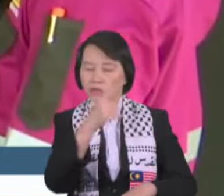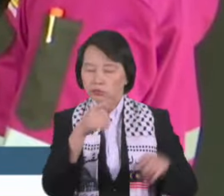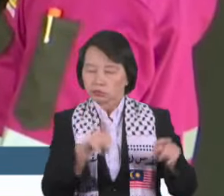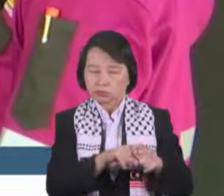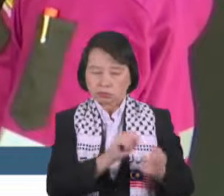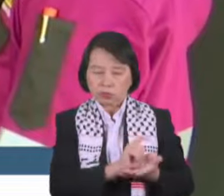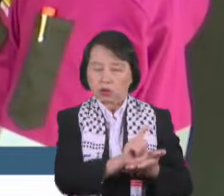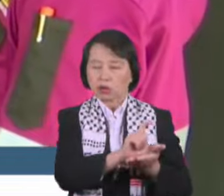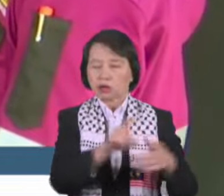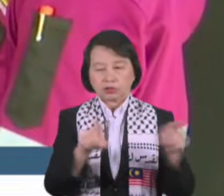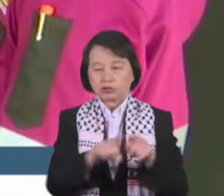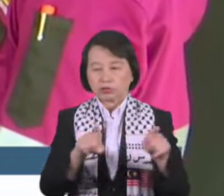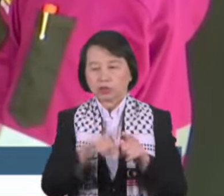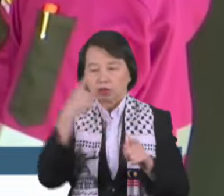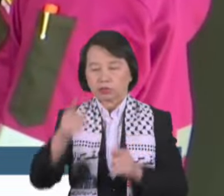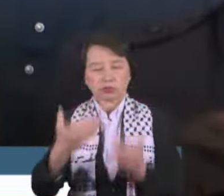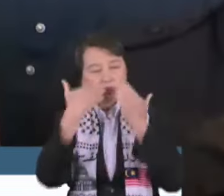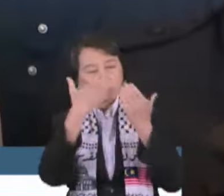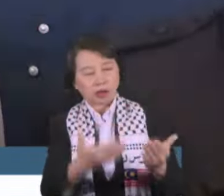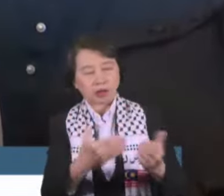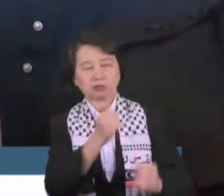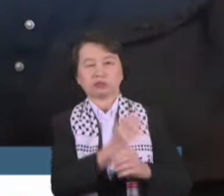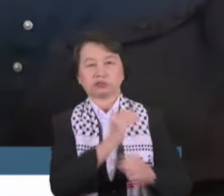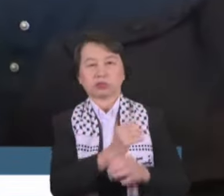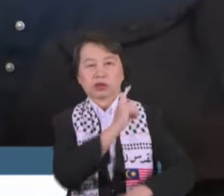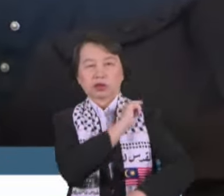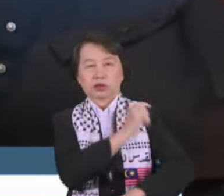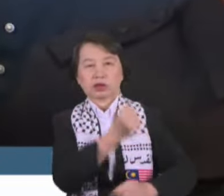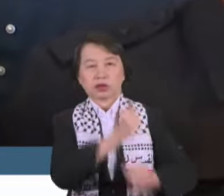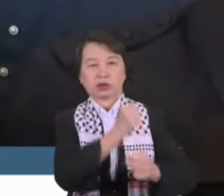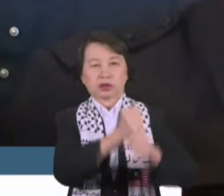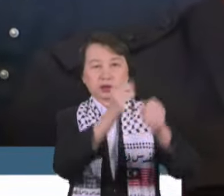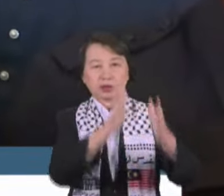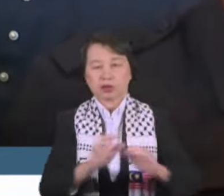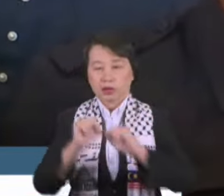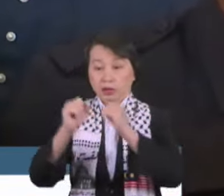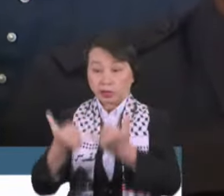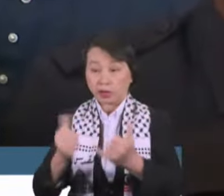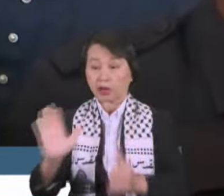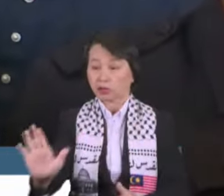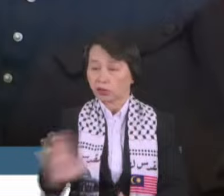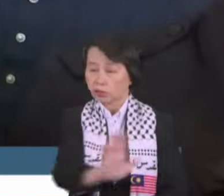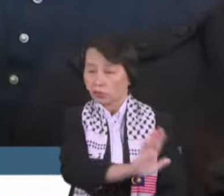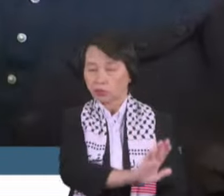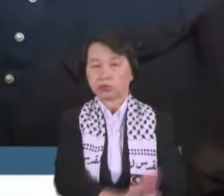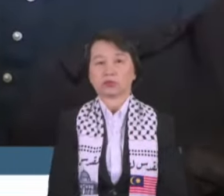langkah perlu sebagai simbolik menghargai produktiviti tenaga pekerja syarikat masing-masing.